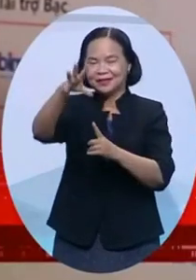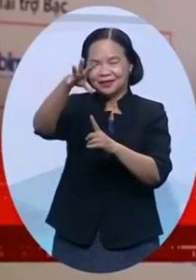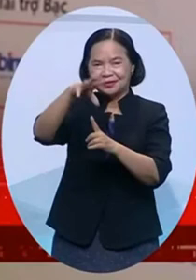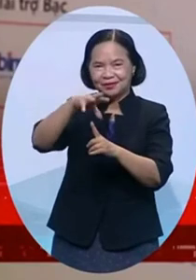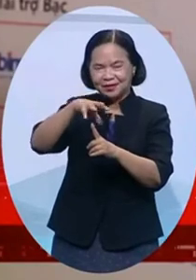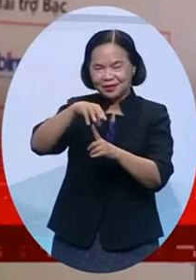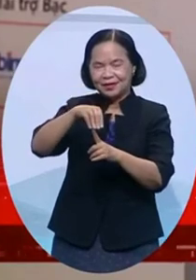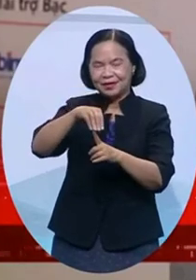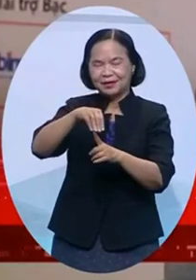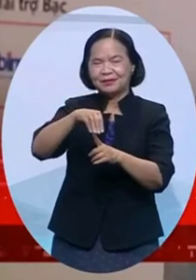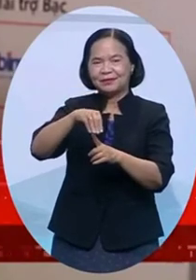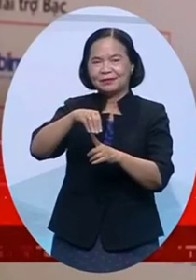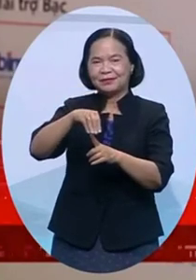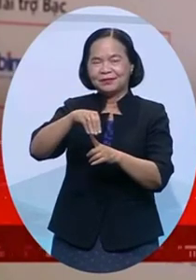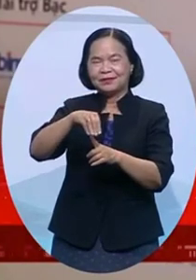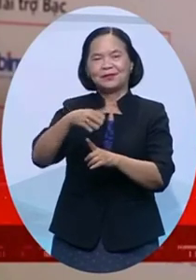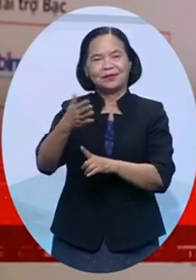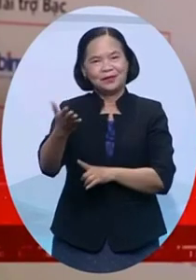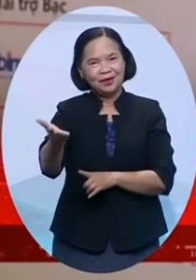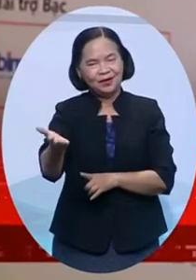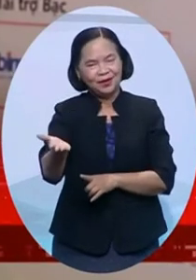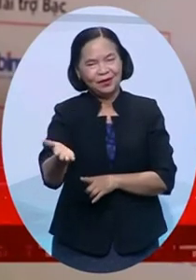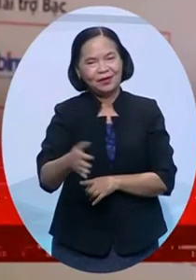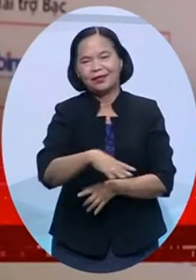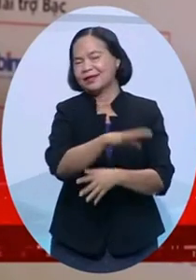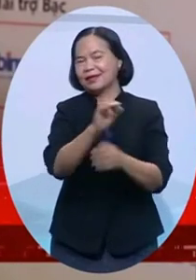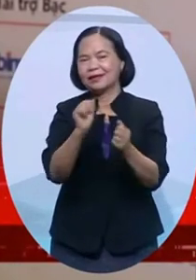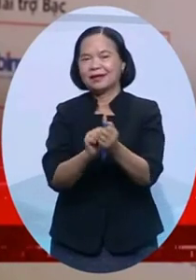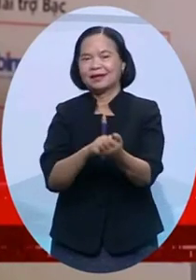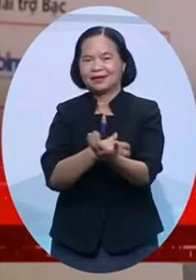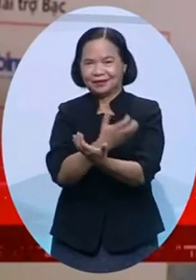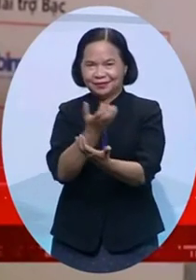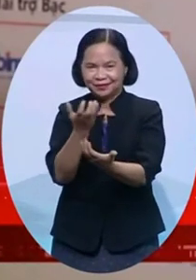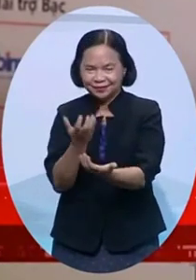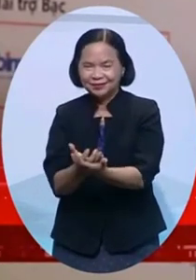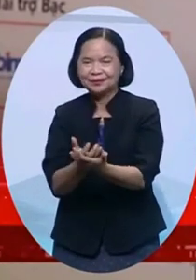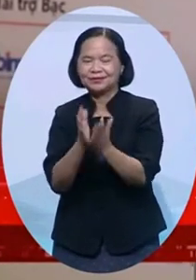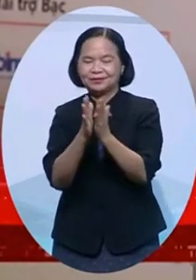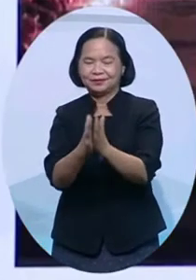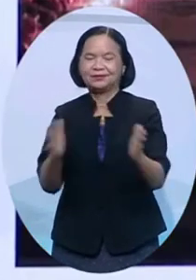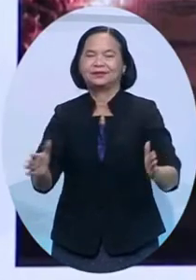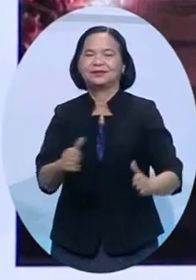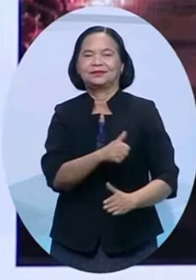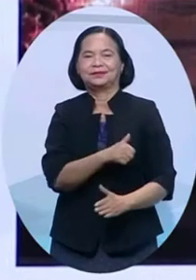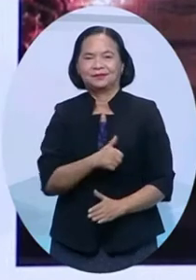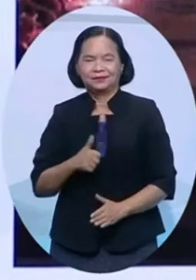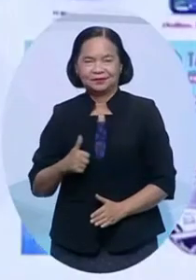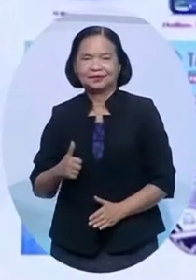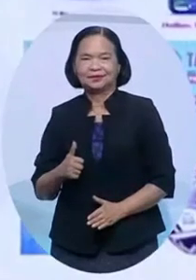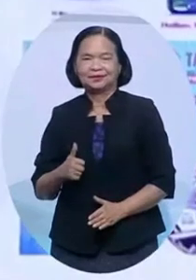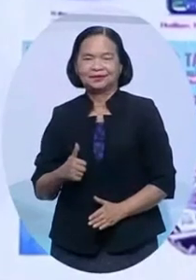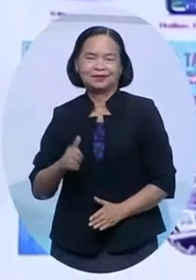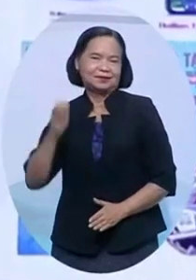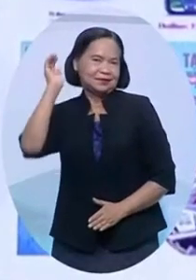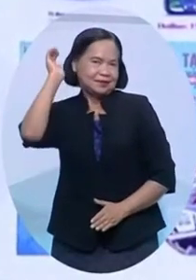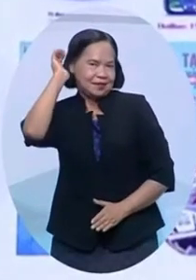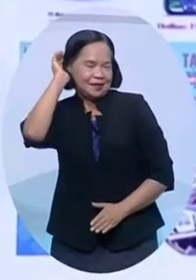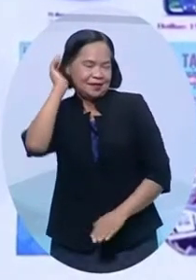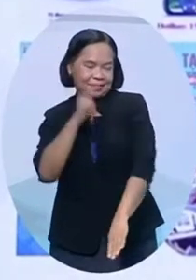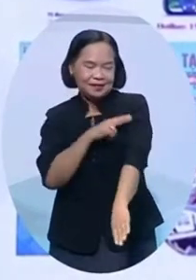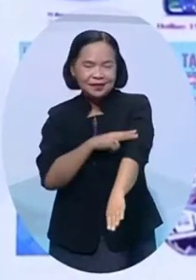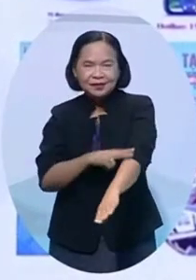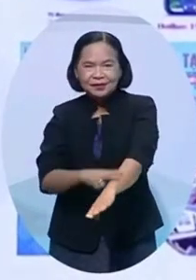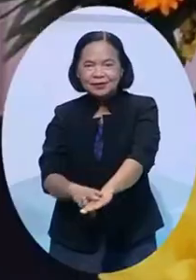Rick mang một cái thông điệp là cho rất tất cả, cho cộng đồng, cho những người khách hàng để sao để được lắng nghe được chuyên gia tư